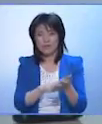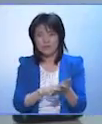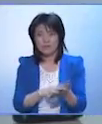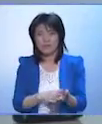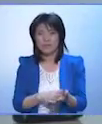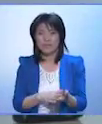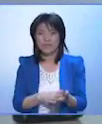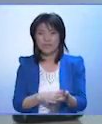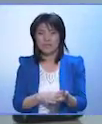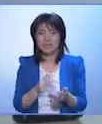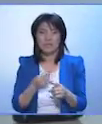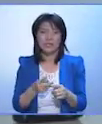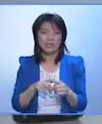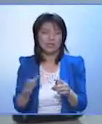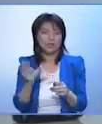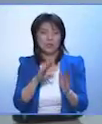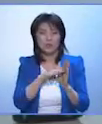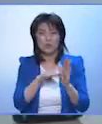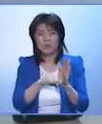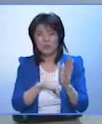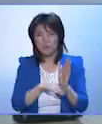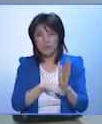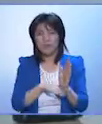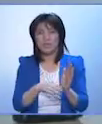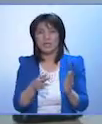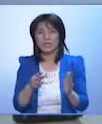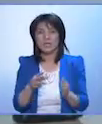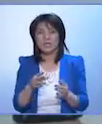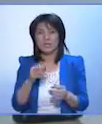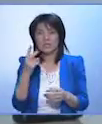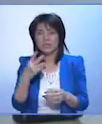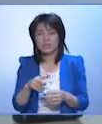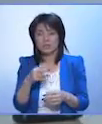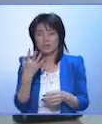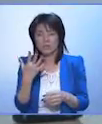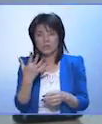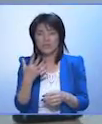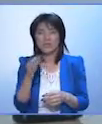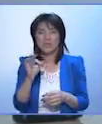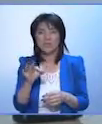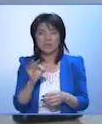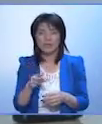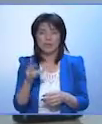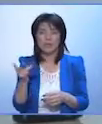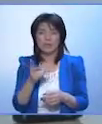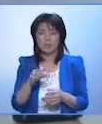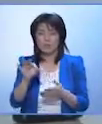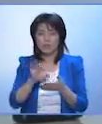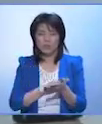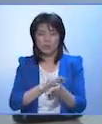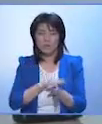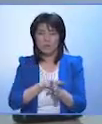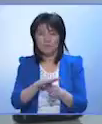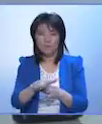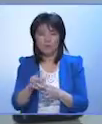Осы аталған бағдарламан 100 қадам бағдарламасын 27-ші қадамына іске асыру мақсатында